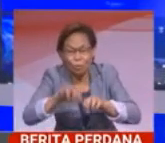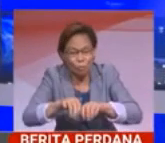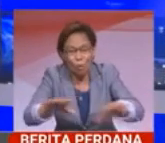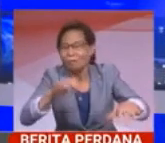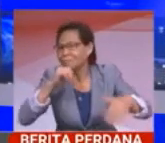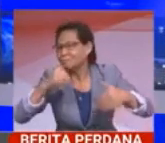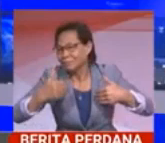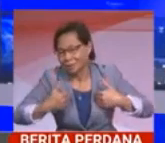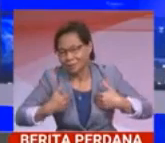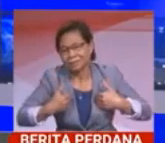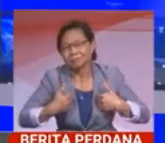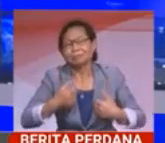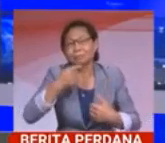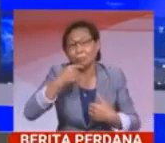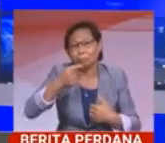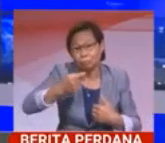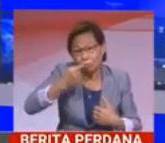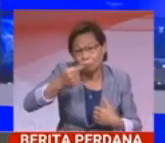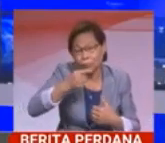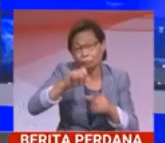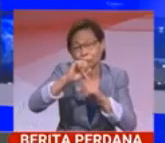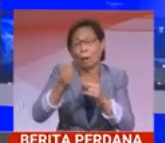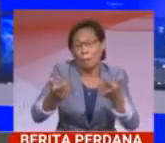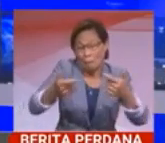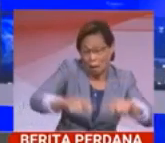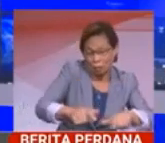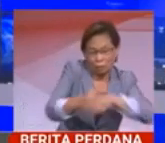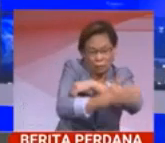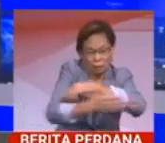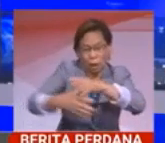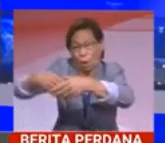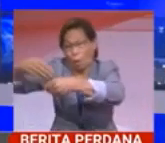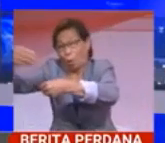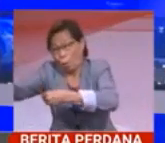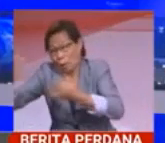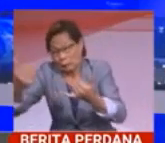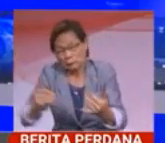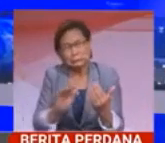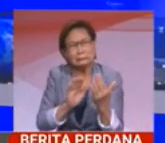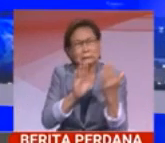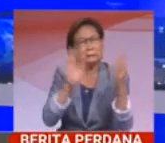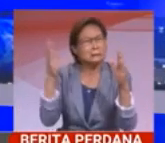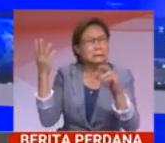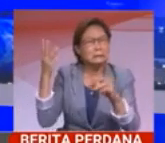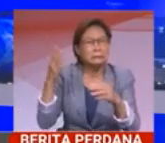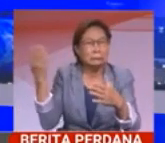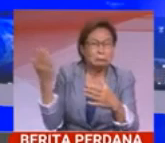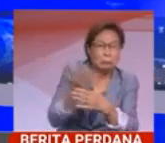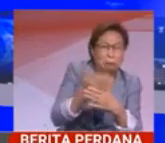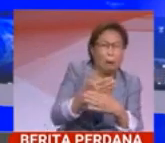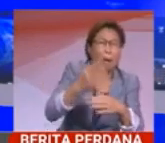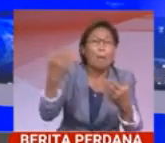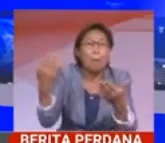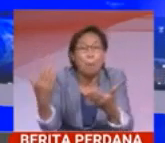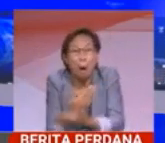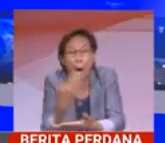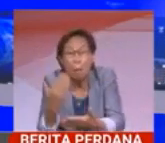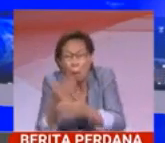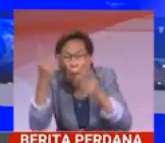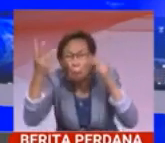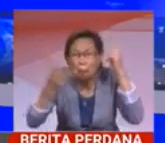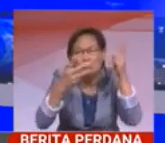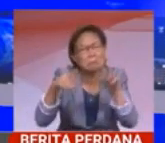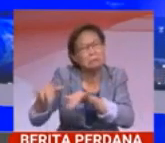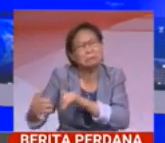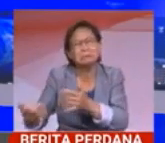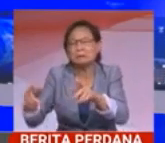hobi 19 ya menurut beliau berikutan situasi di beberapa negara dua hari yang kini menghadapi ancaman gelombang baru dibintangi